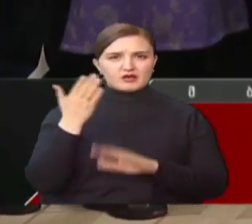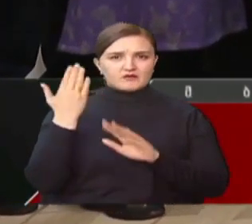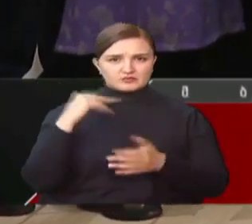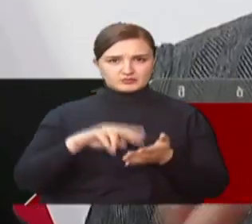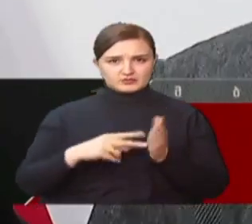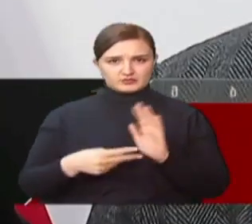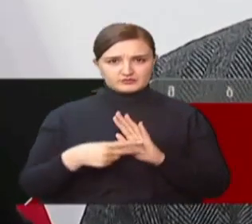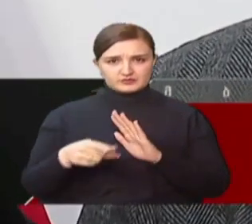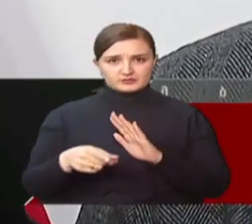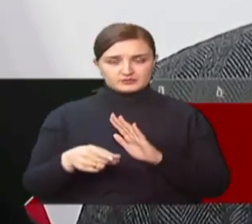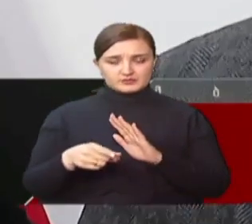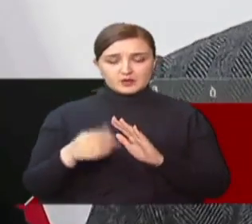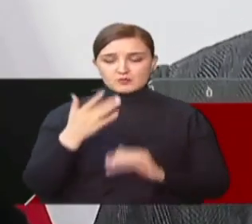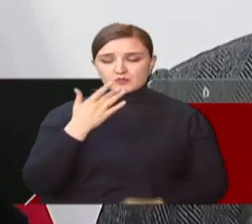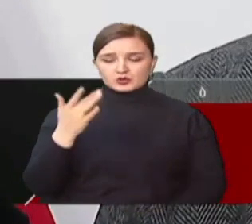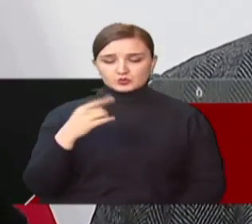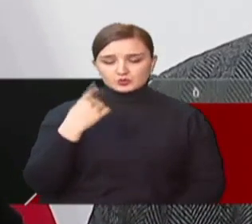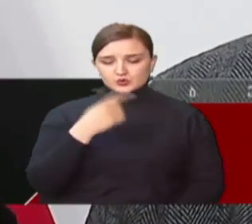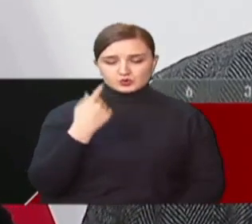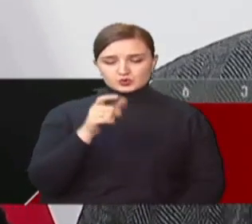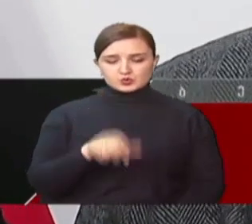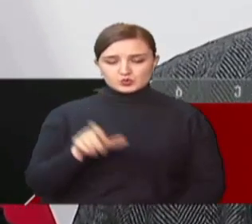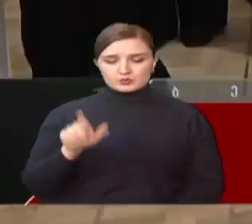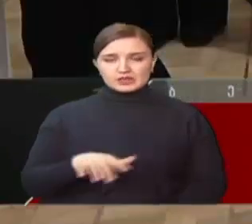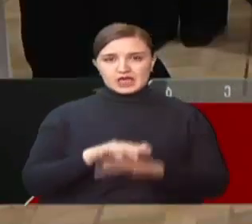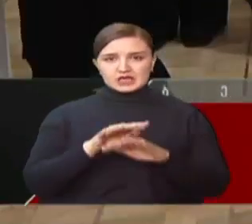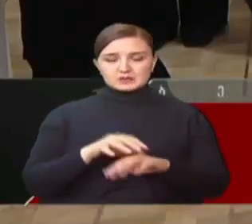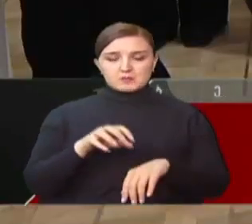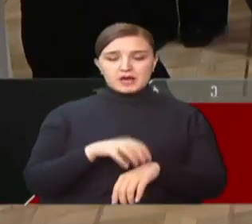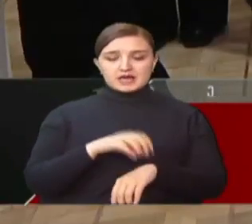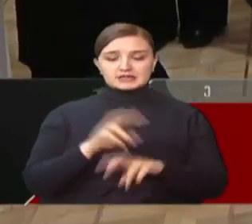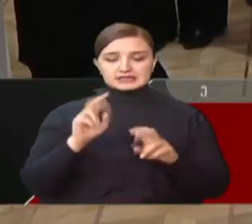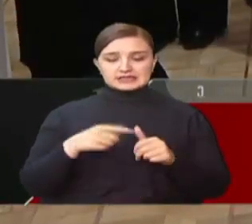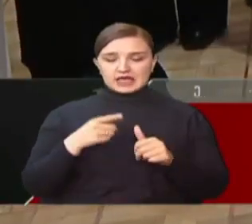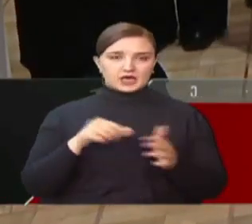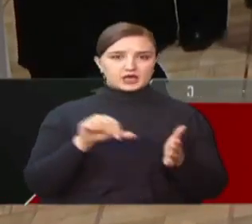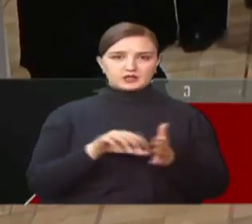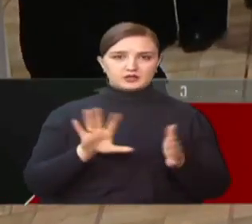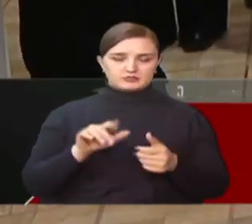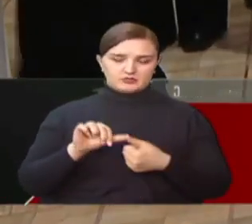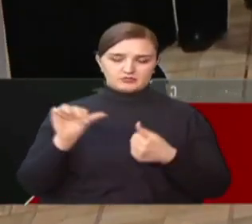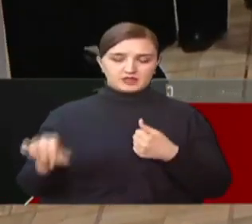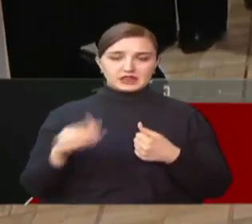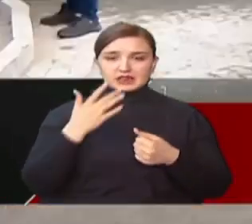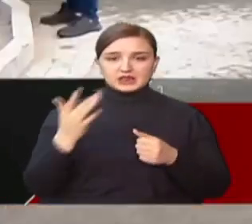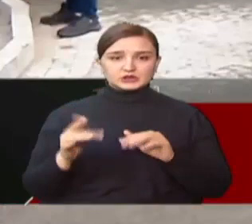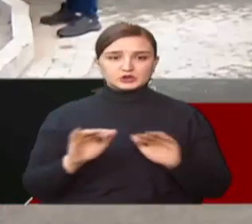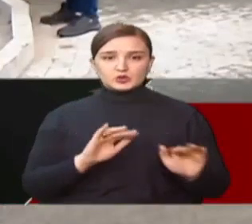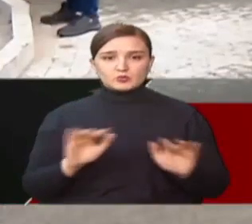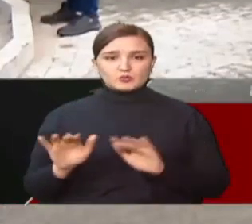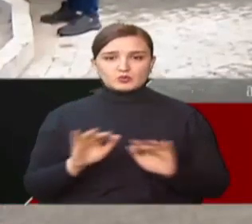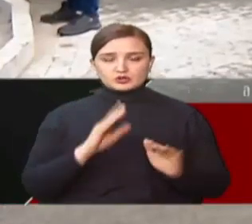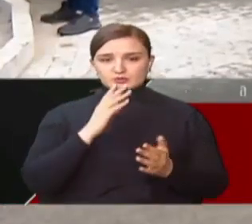Თუმცა როგორც ირკვევა, არც ერთი პოლიტიკური სუბიექტი აქციას პარტიის სახელით არ უერთდება. Მათ შორის არც ნაციონალური მოძრაობა,